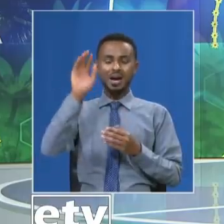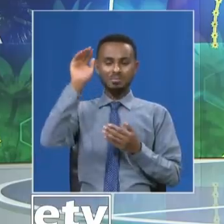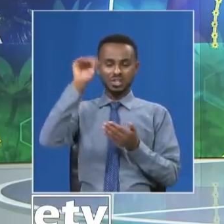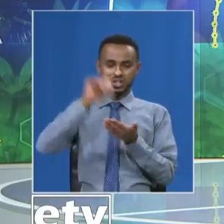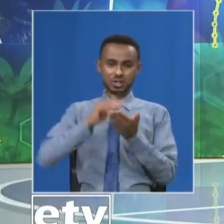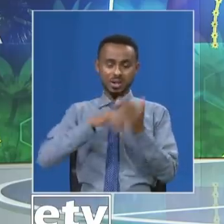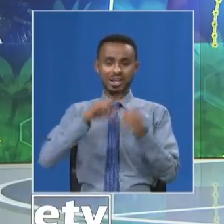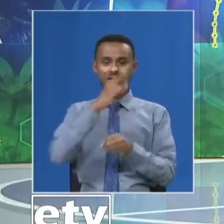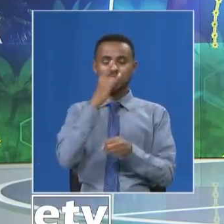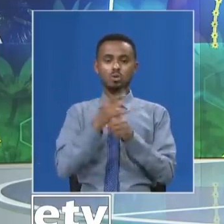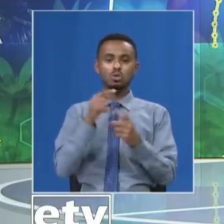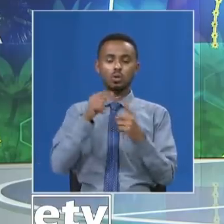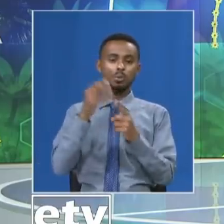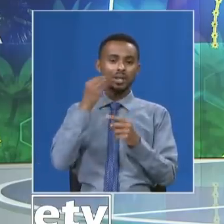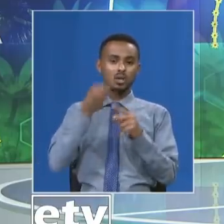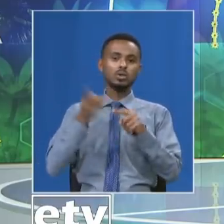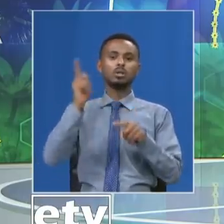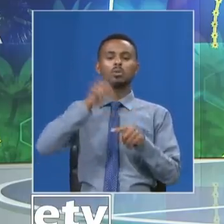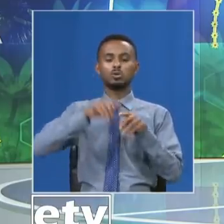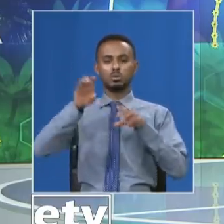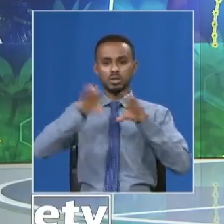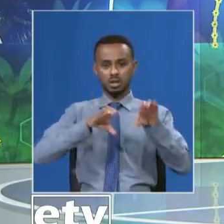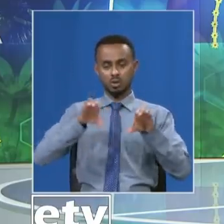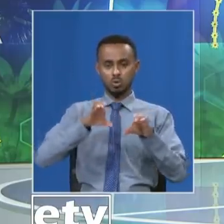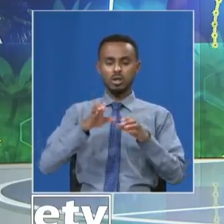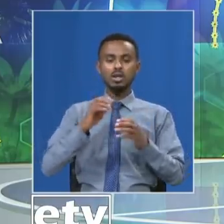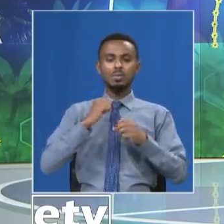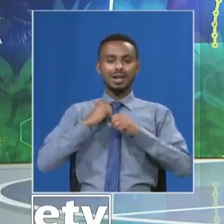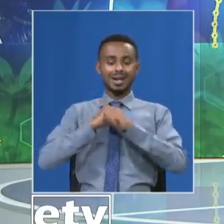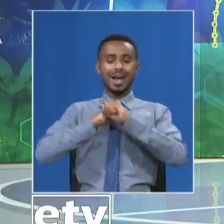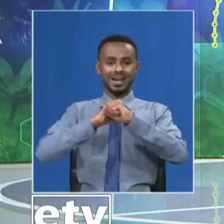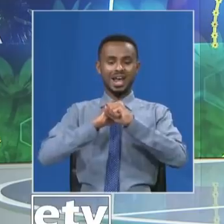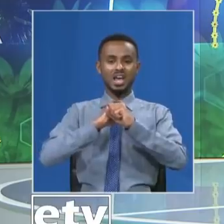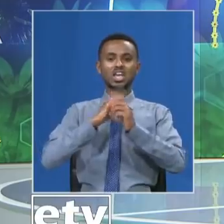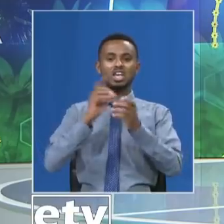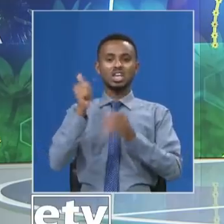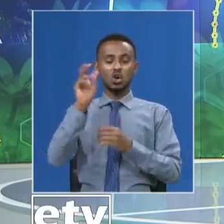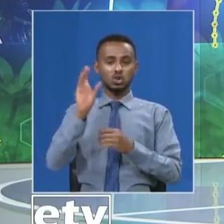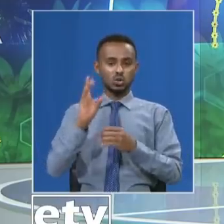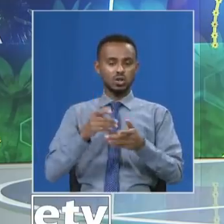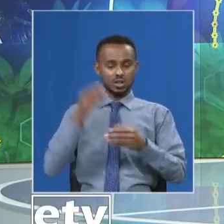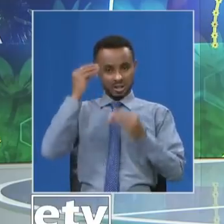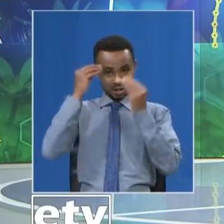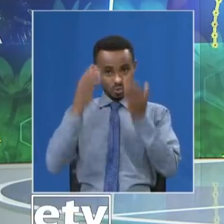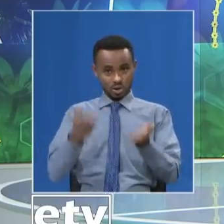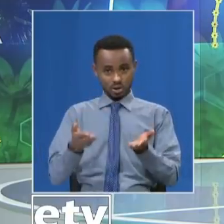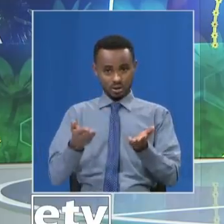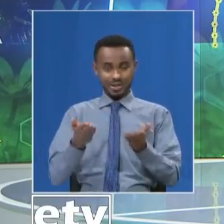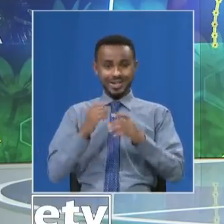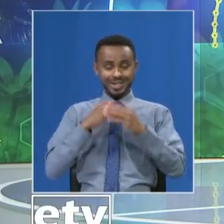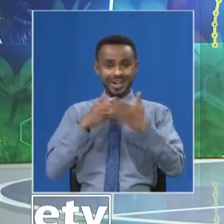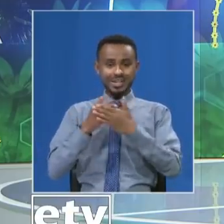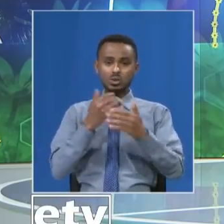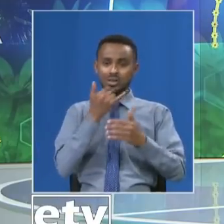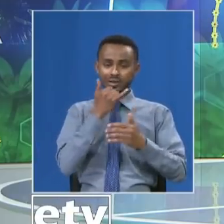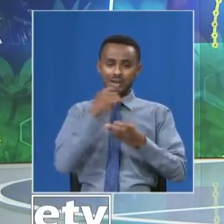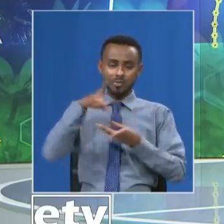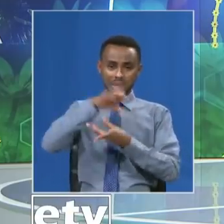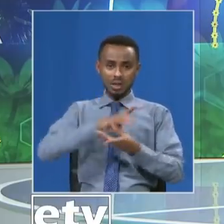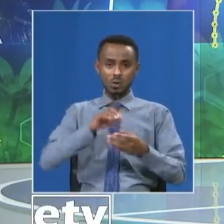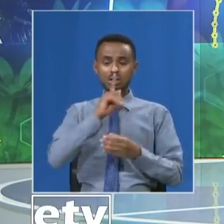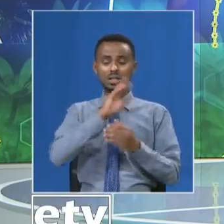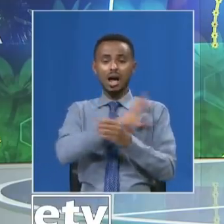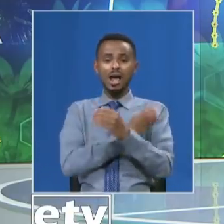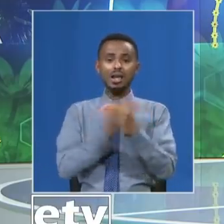ከ25,000 በላይ ዜጎች ወደ ቀያቸው እንዲመለሱ መደረጉን የመከላከያ ኢንዶክትሪኔሽን አስታወቀም። የደረሰው ጥፋት በክልሉ